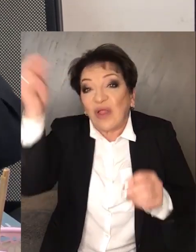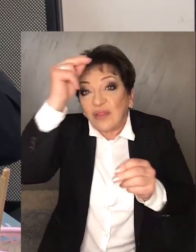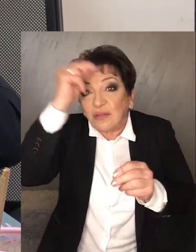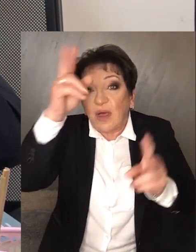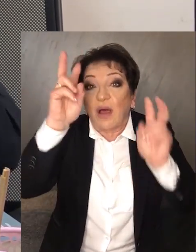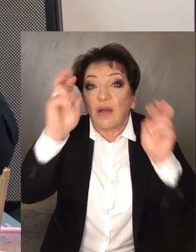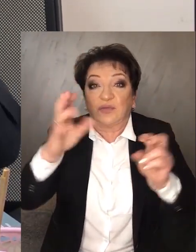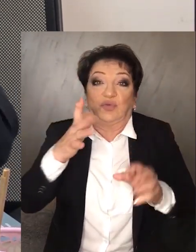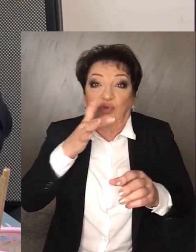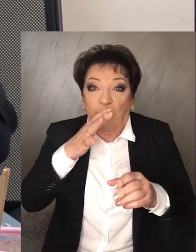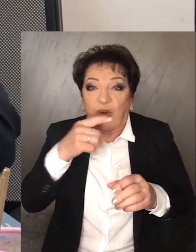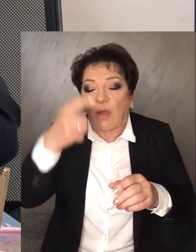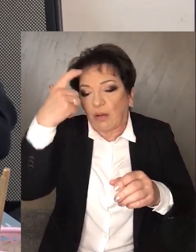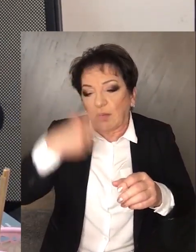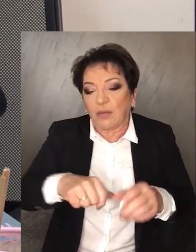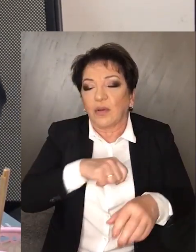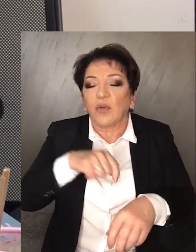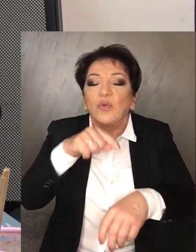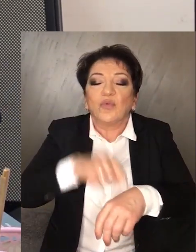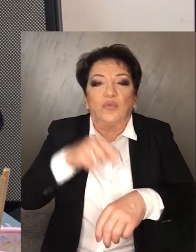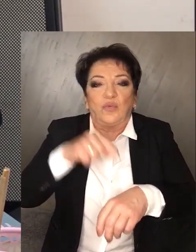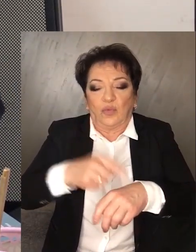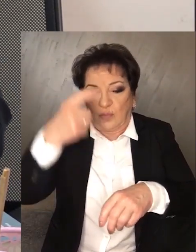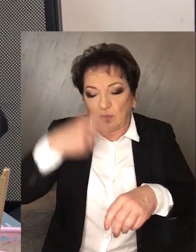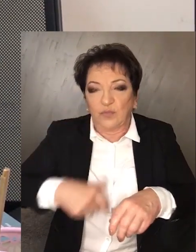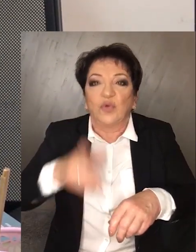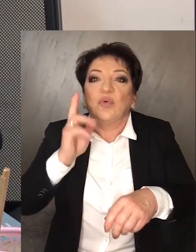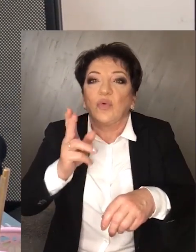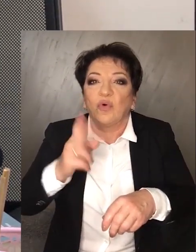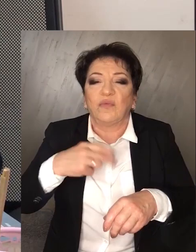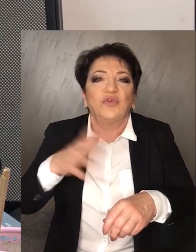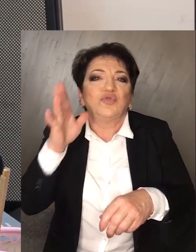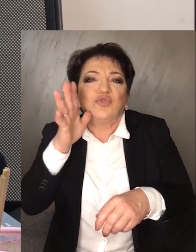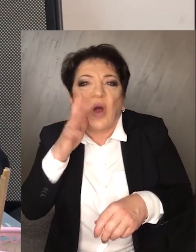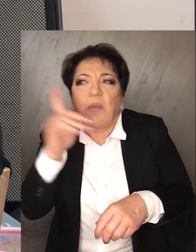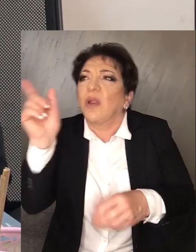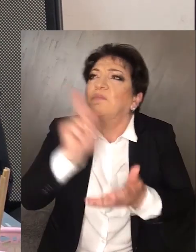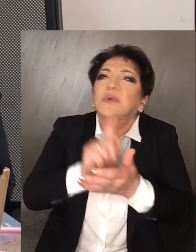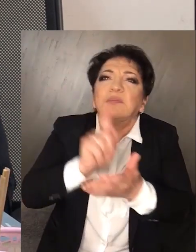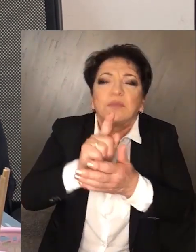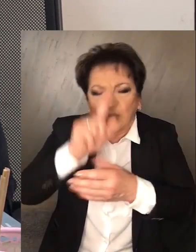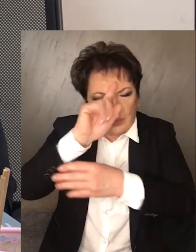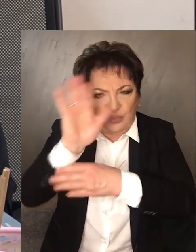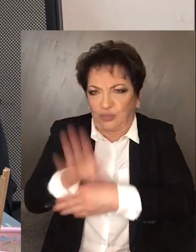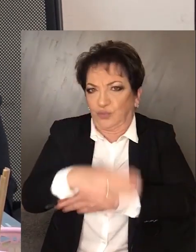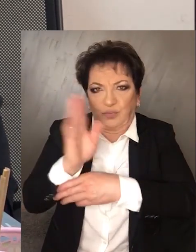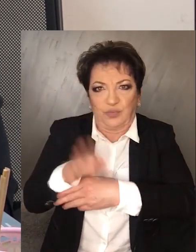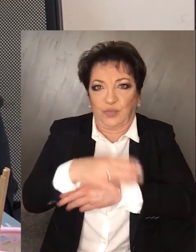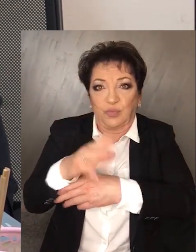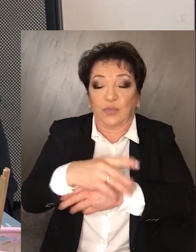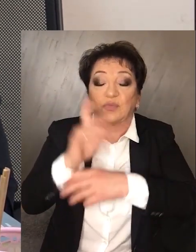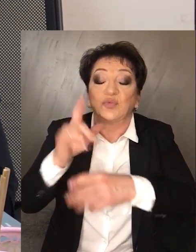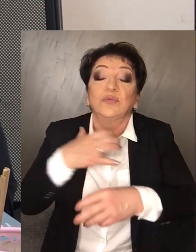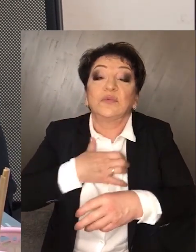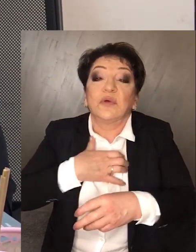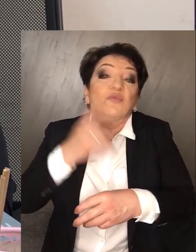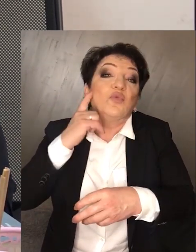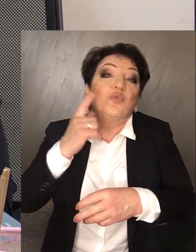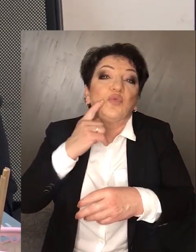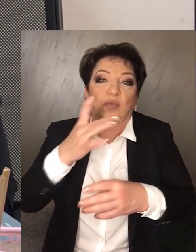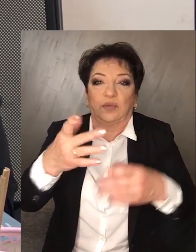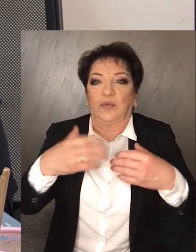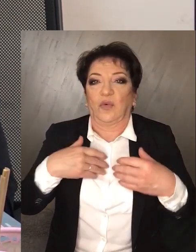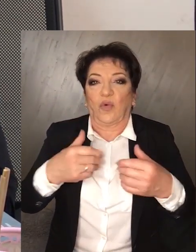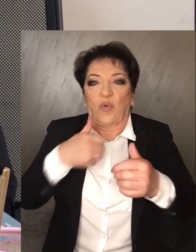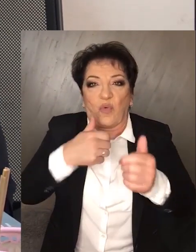այդ ընթացքն է, երբ որ դու պիտի փոխանցես, այս ամեն ինչը պիտի փոխանցես ժեստերի լեզվով, ես մոռանում եմ ես որտեղ եմ, մոռանում եմ